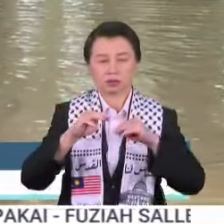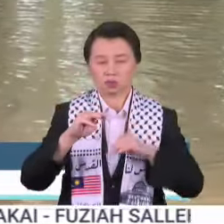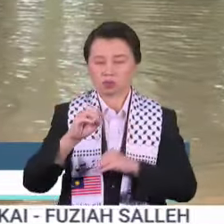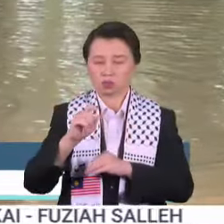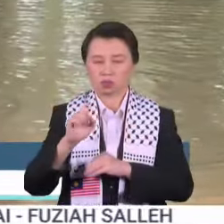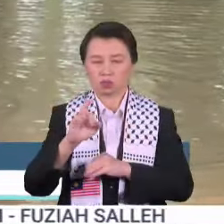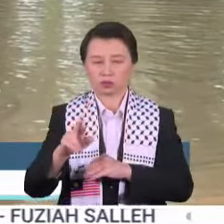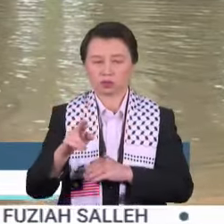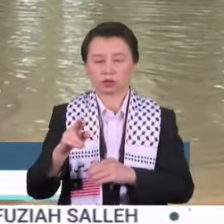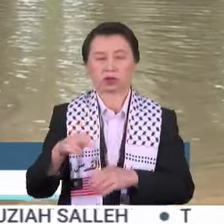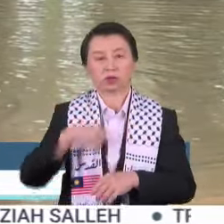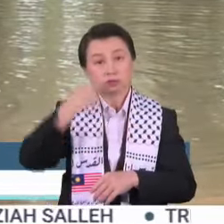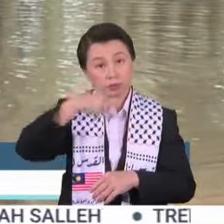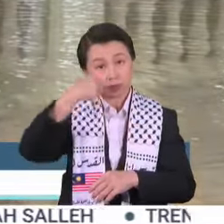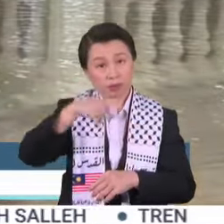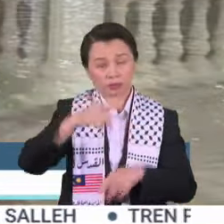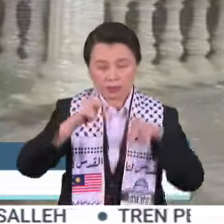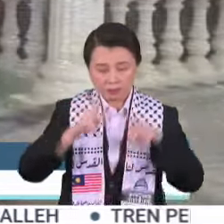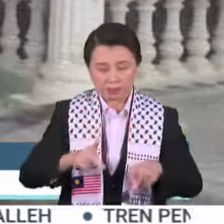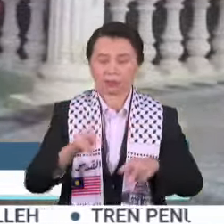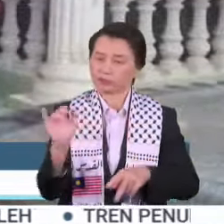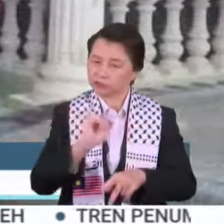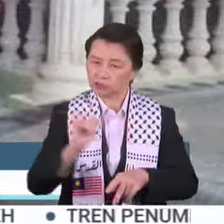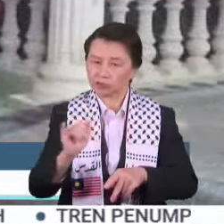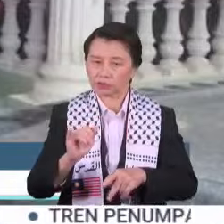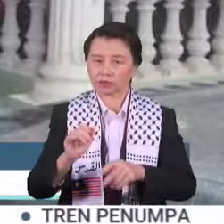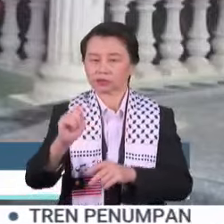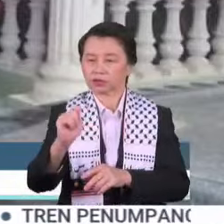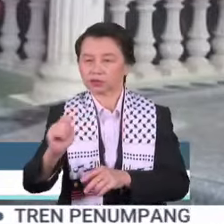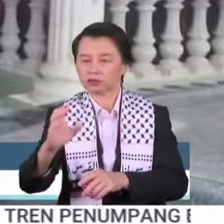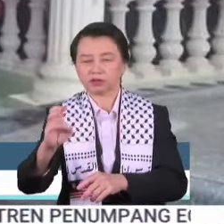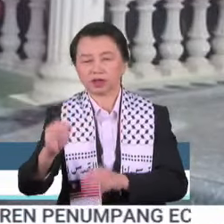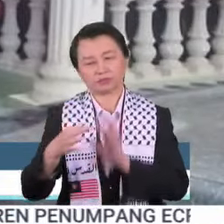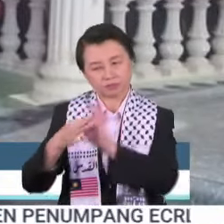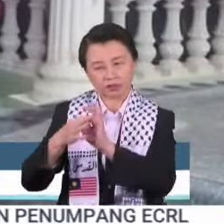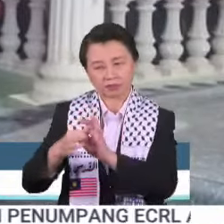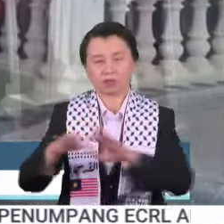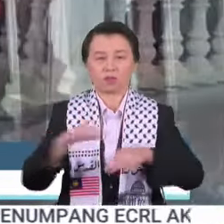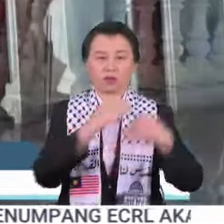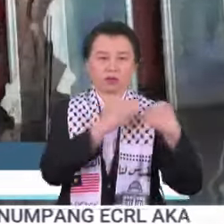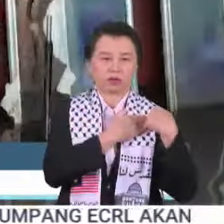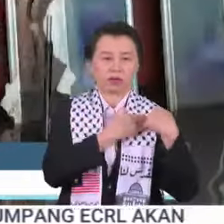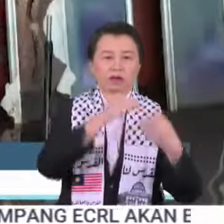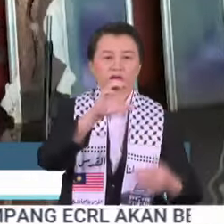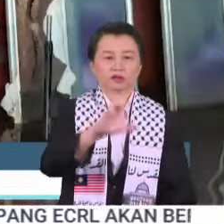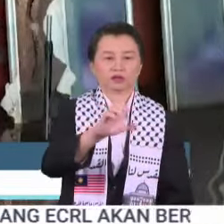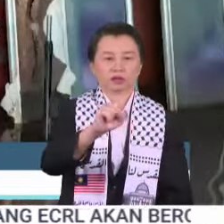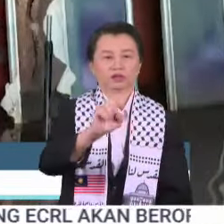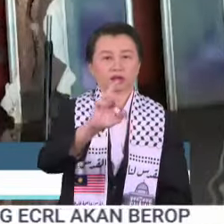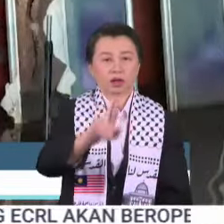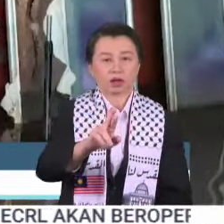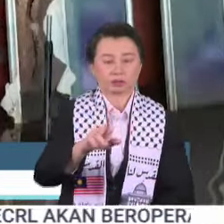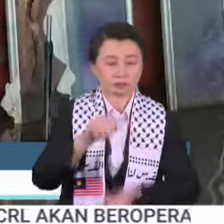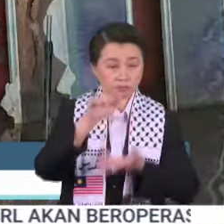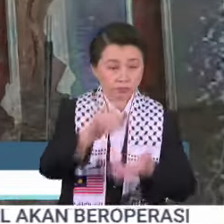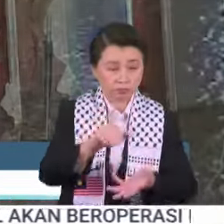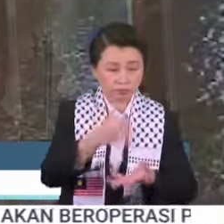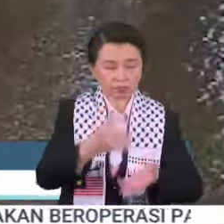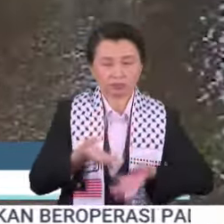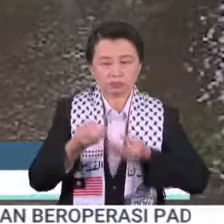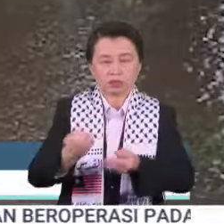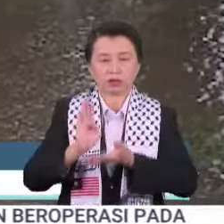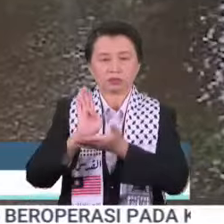Merhad Arba Abdul Rahman berkata, pihaknya juga turut bersama TTCM menjalankan tanggungjawab sosial korporat CSR menyumbang kepada